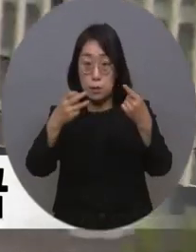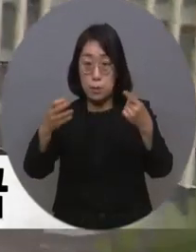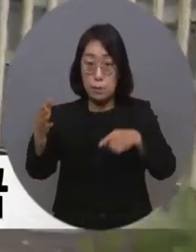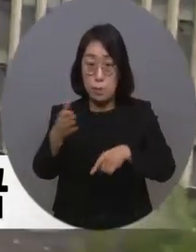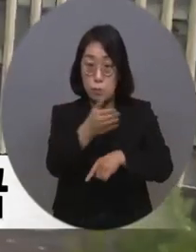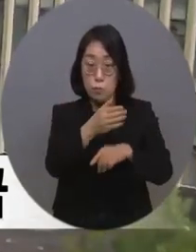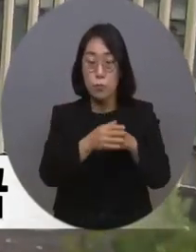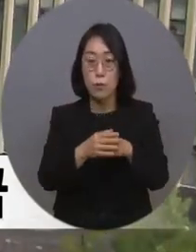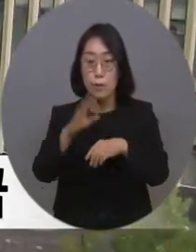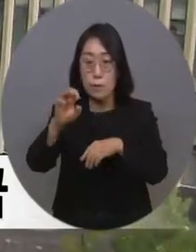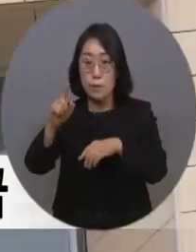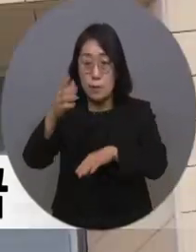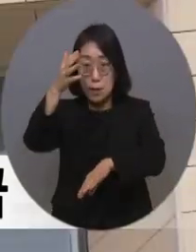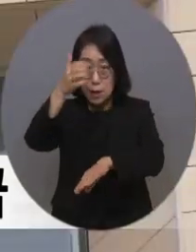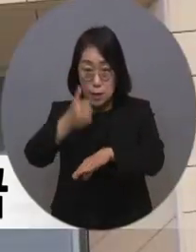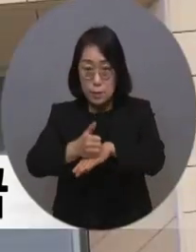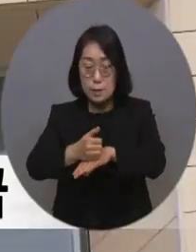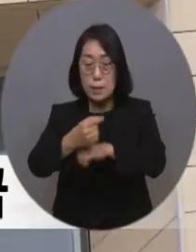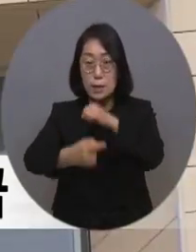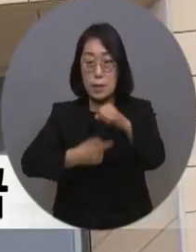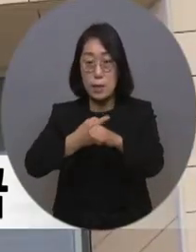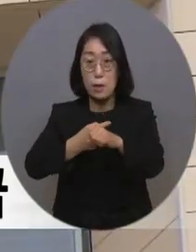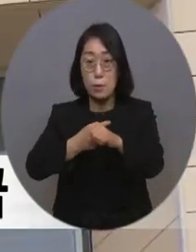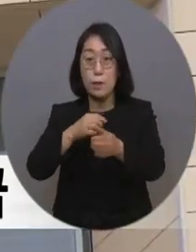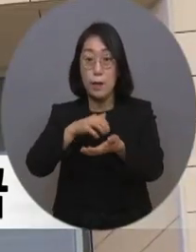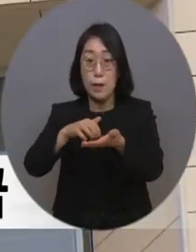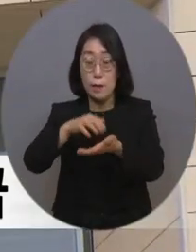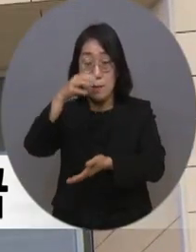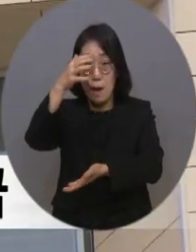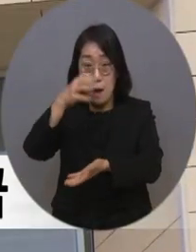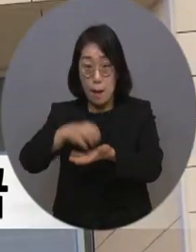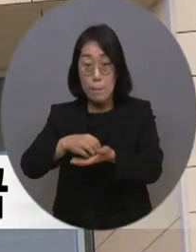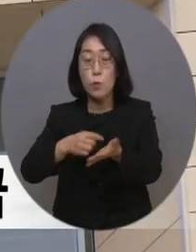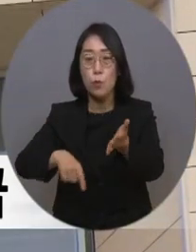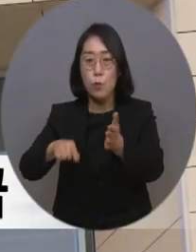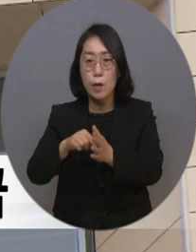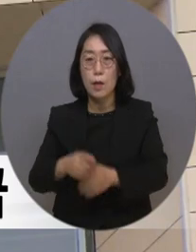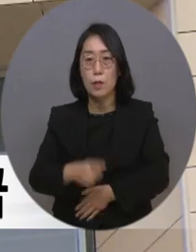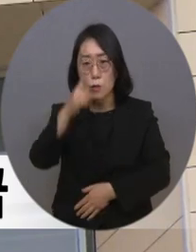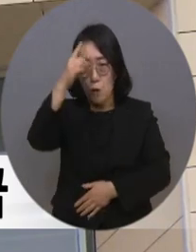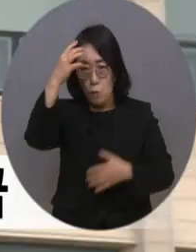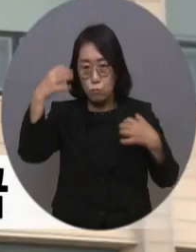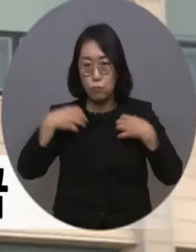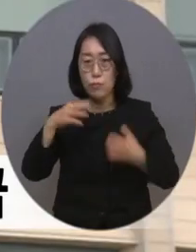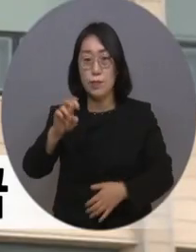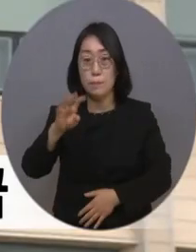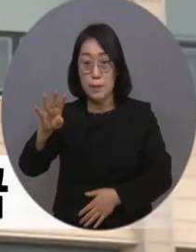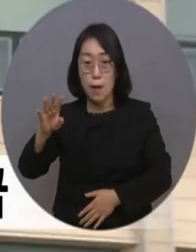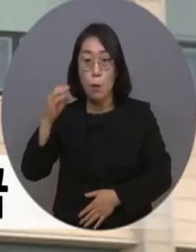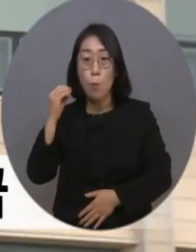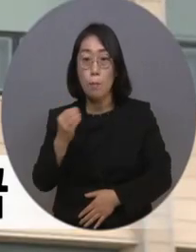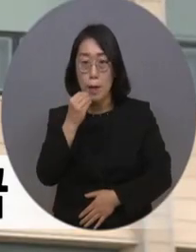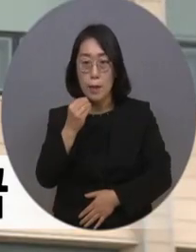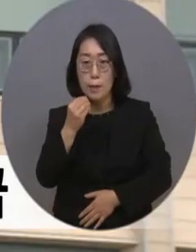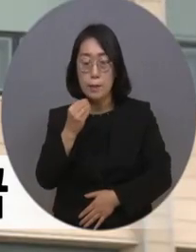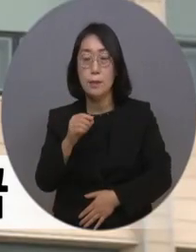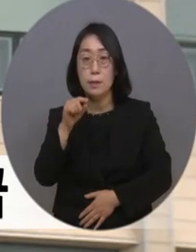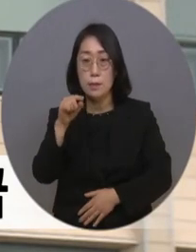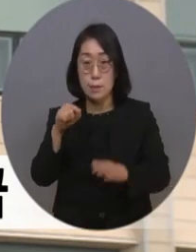31일까지 연말정산 재증명 발급 서비스를 정부24 누리집에서 제공합니다이